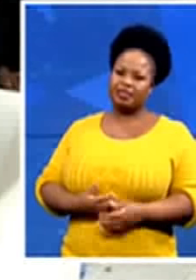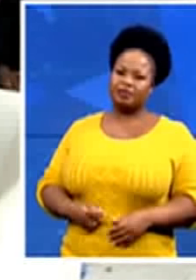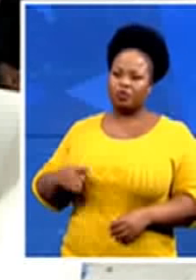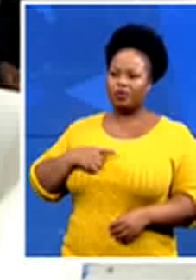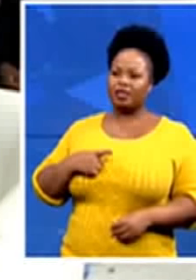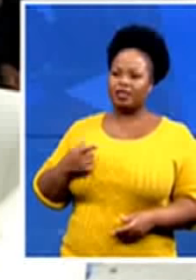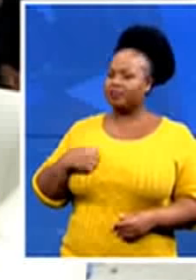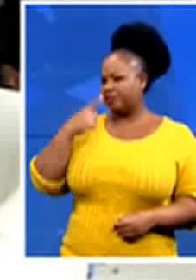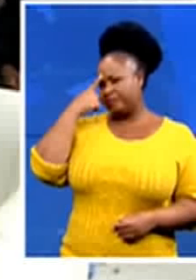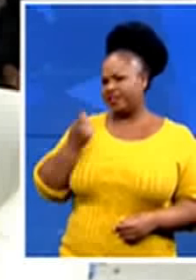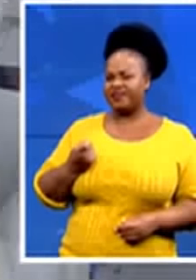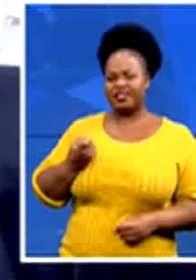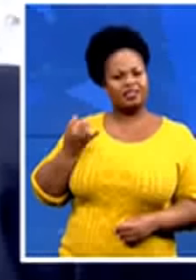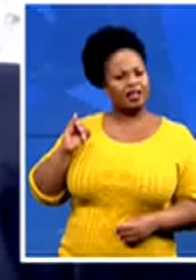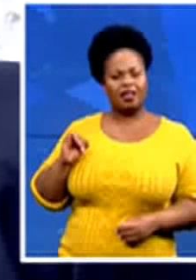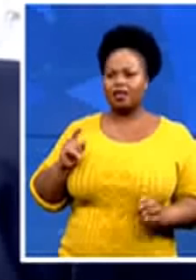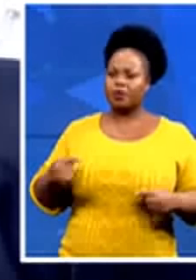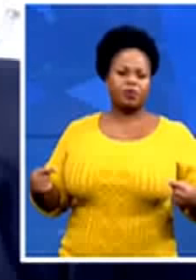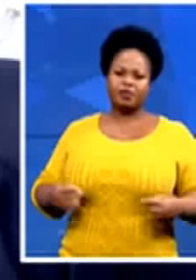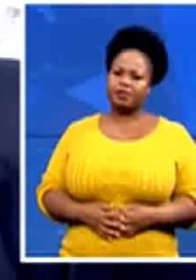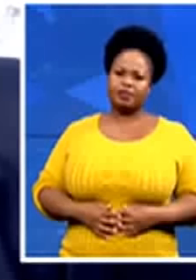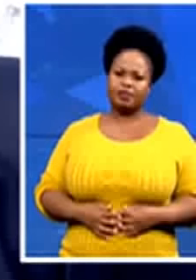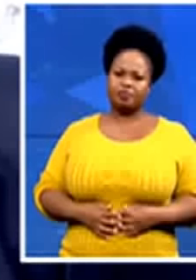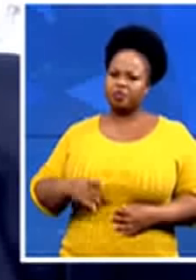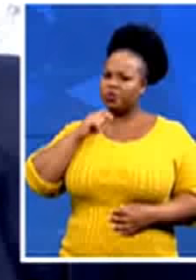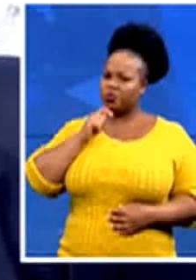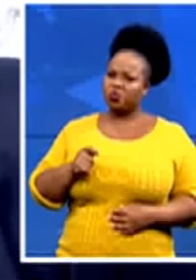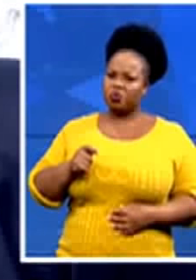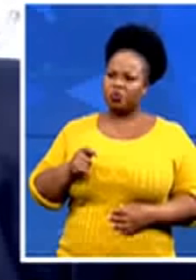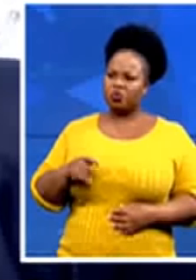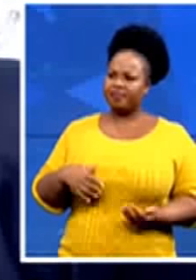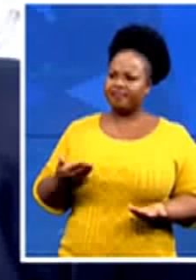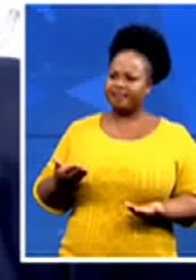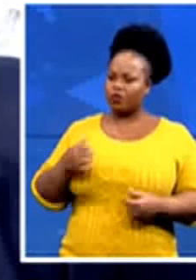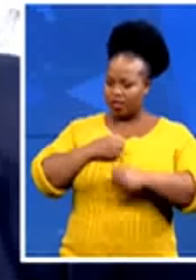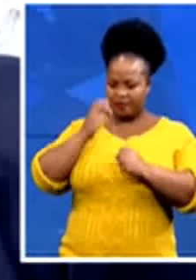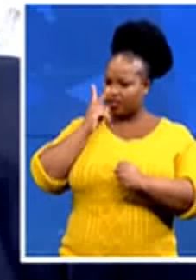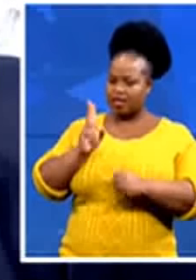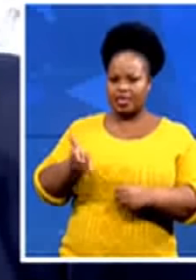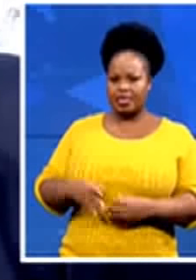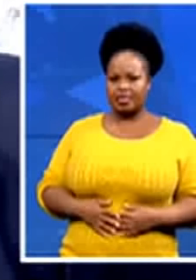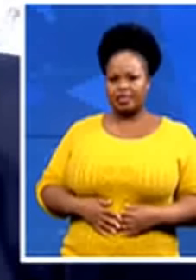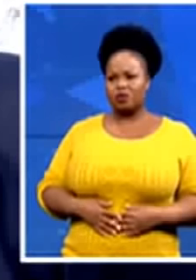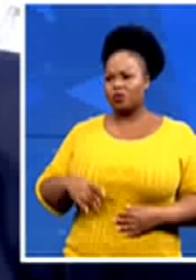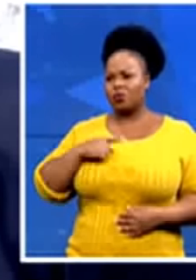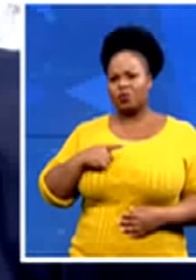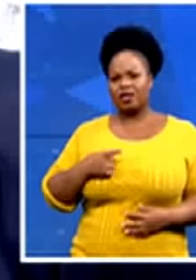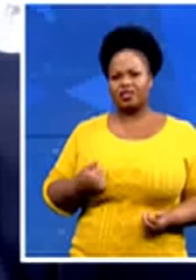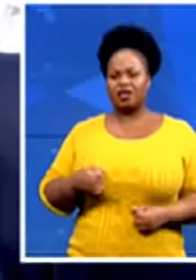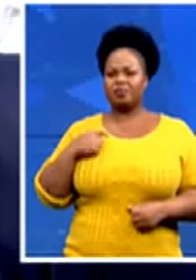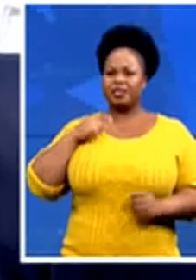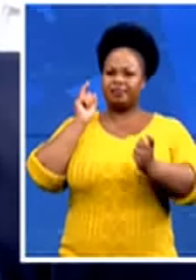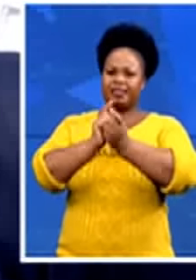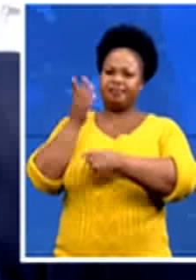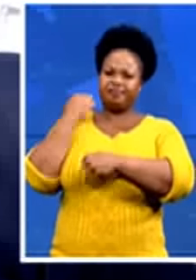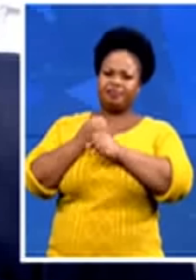ukukholwa futhi ukuthi ngempela unjinji asiphinde simbone. Unjinji ngazana naye ngo-1990, ngumfana nje nami